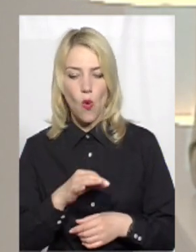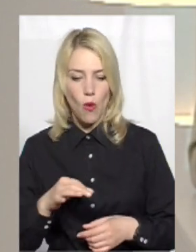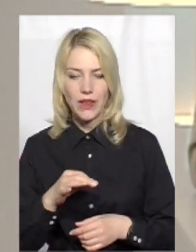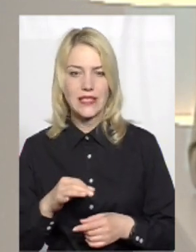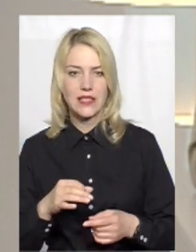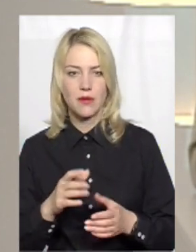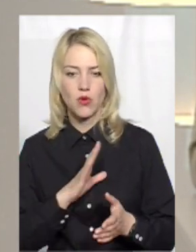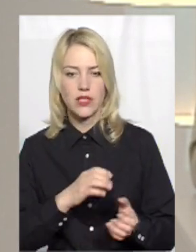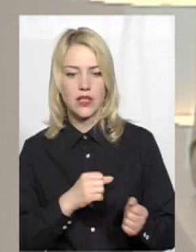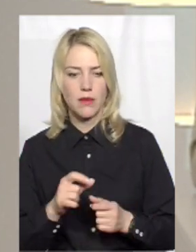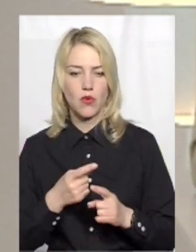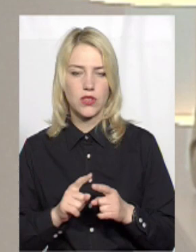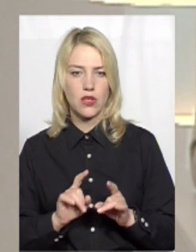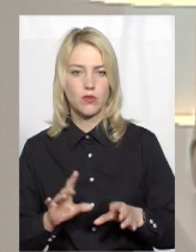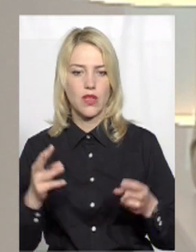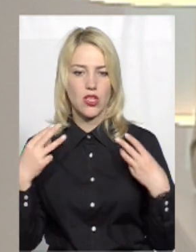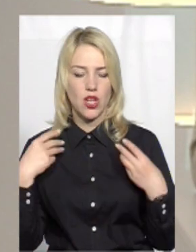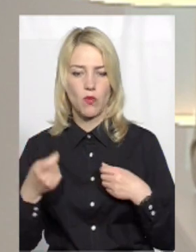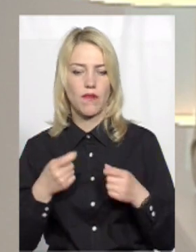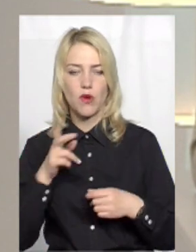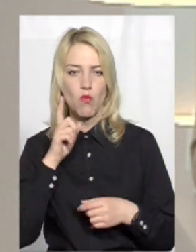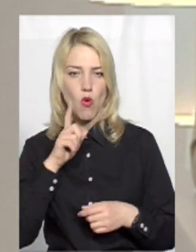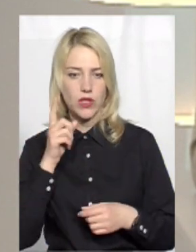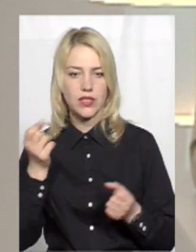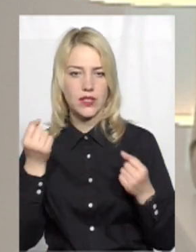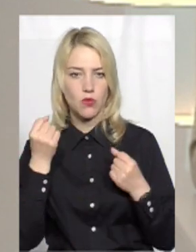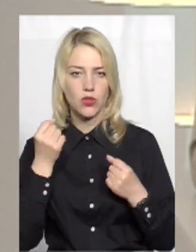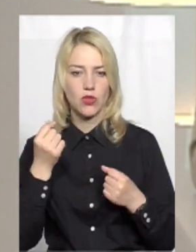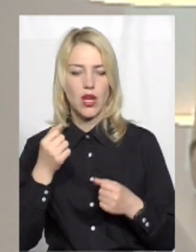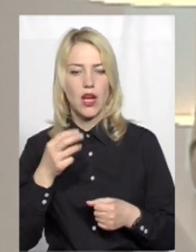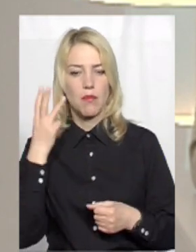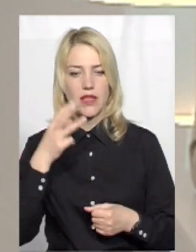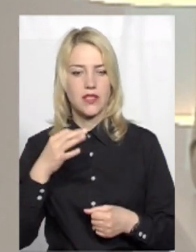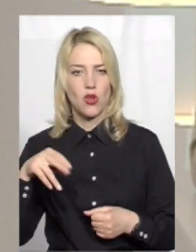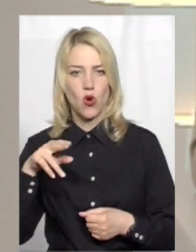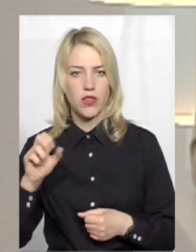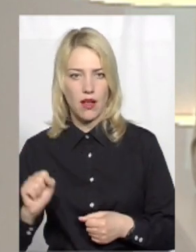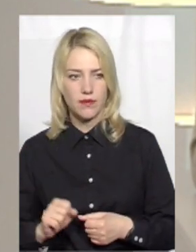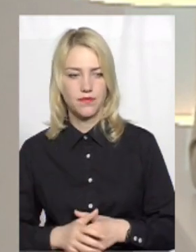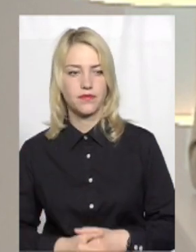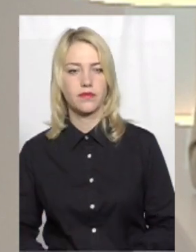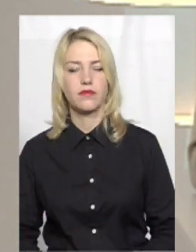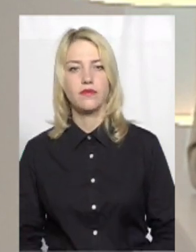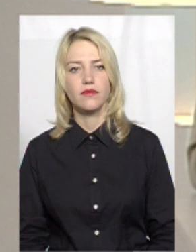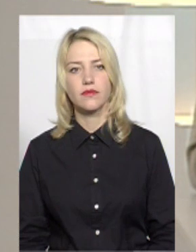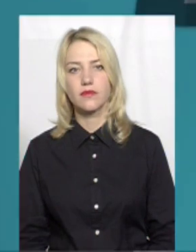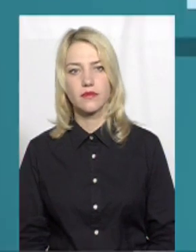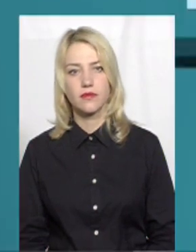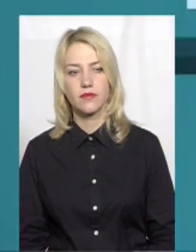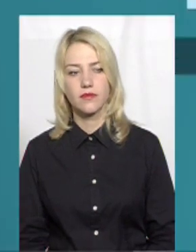розповів начальник управління молоді та спорту при Хмельницькій ОДА Володимир Клімов. Давайте